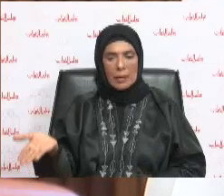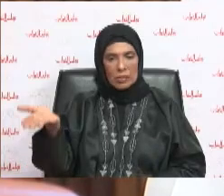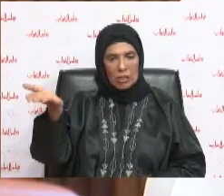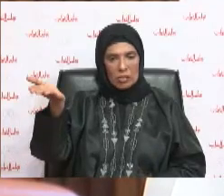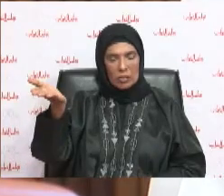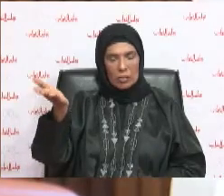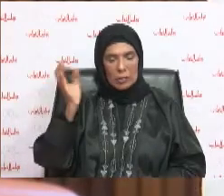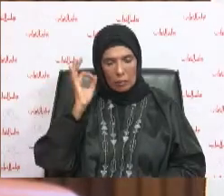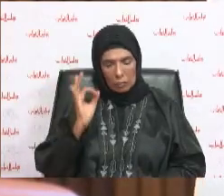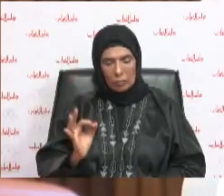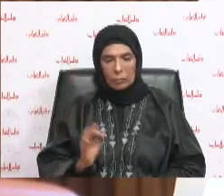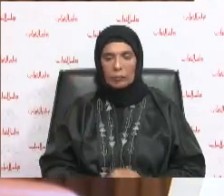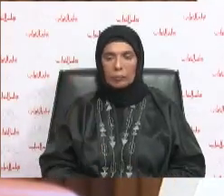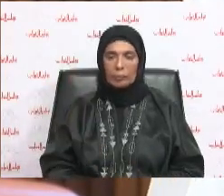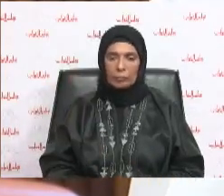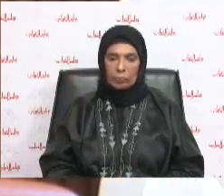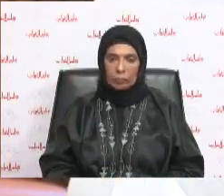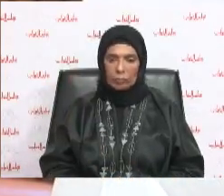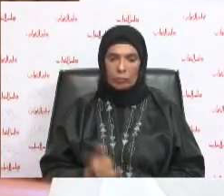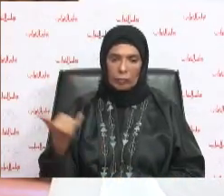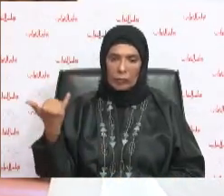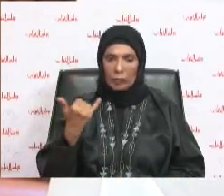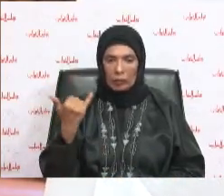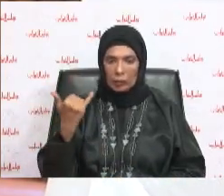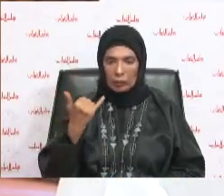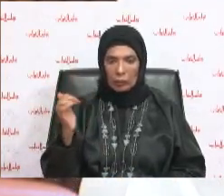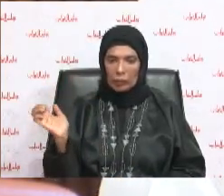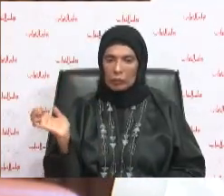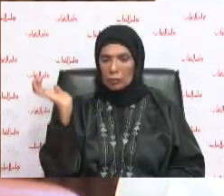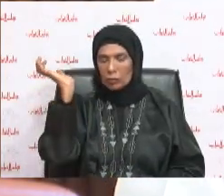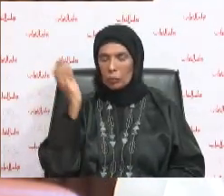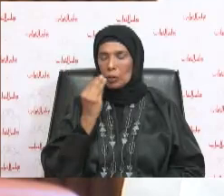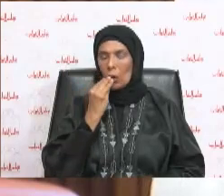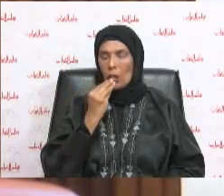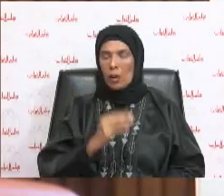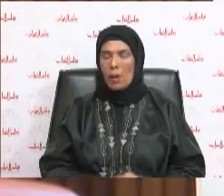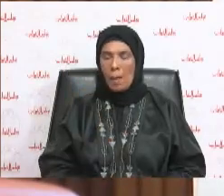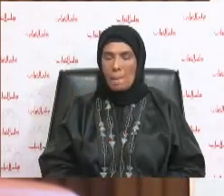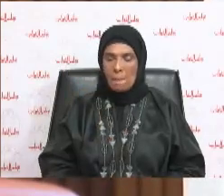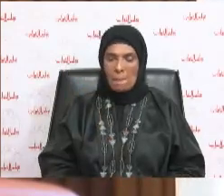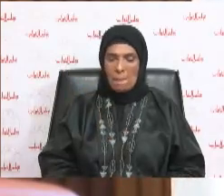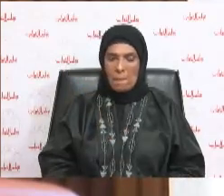صاحب الجلالة على الاهتمام في الأمن الغذائي